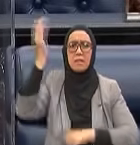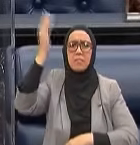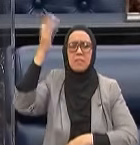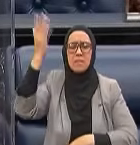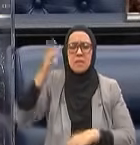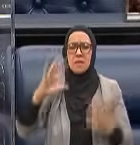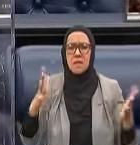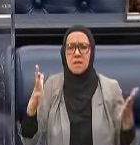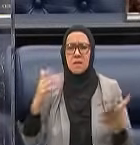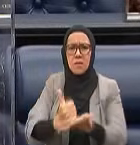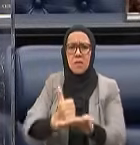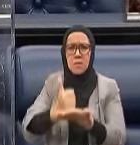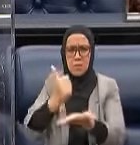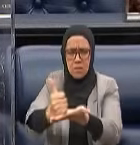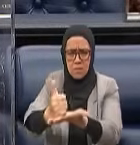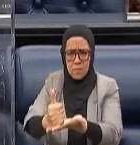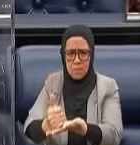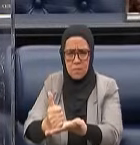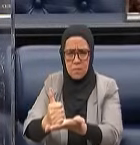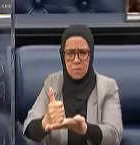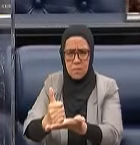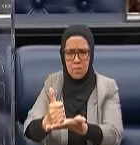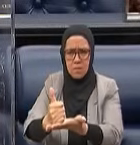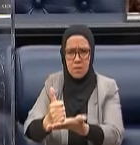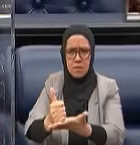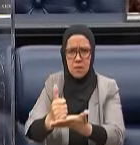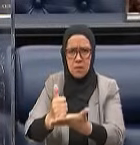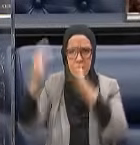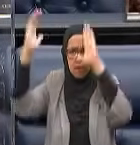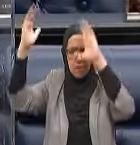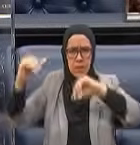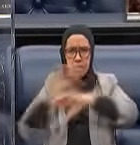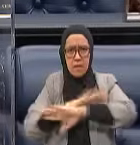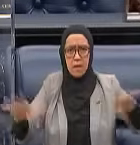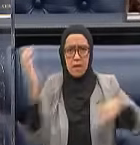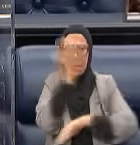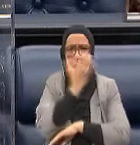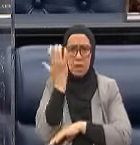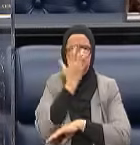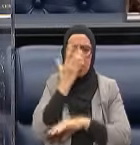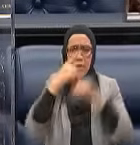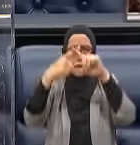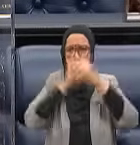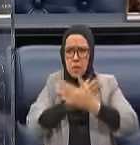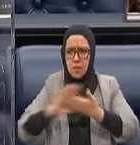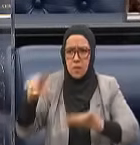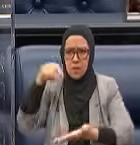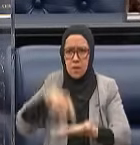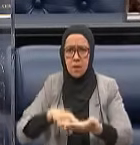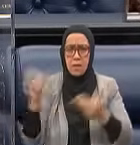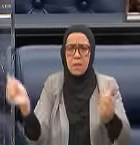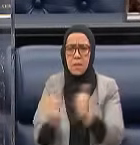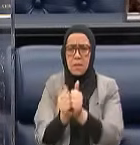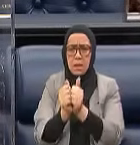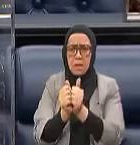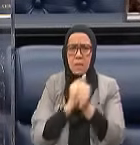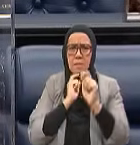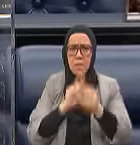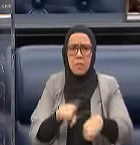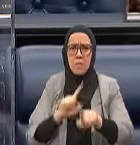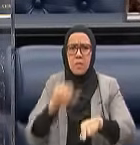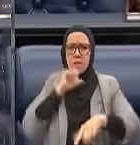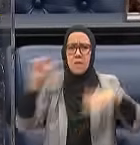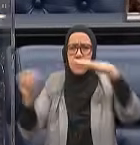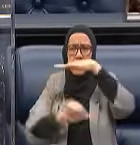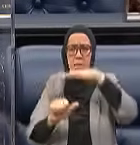tolong tolong jangan harap Jangan memilih rukandi hewan yang menjadi dengan jauh kau badani tidak